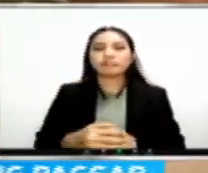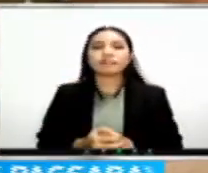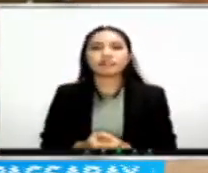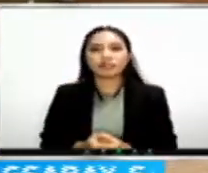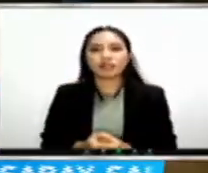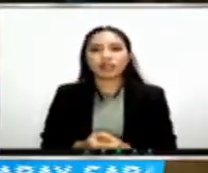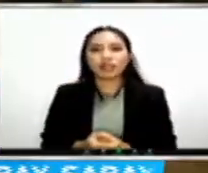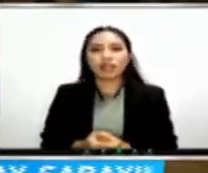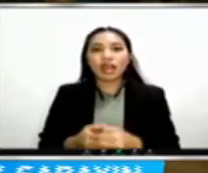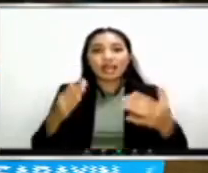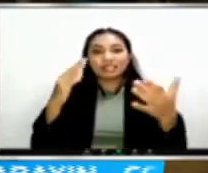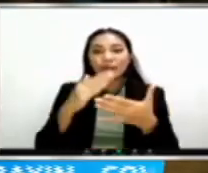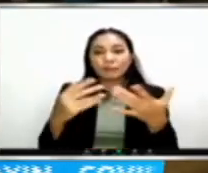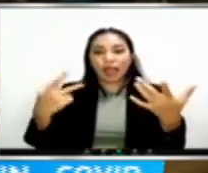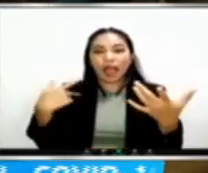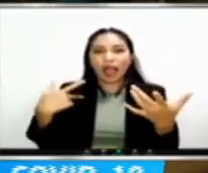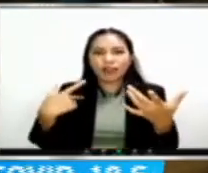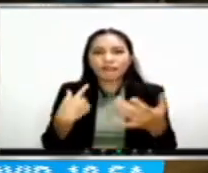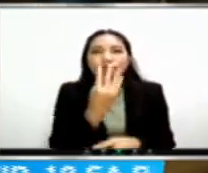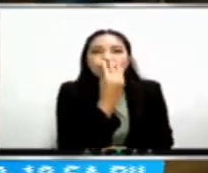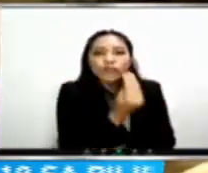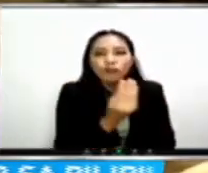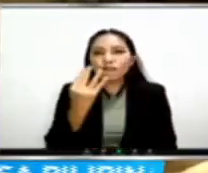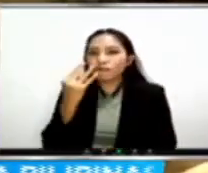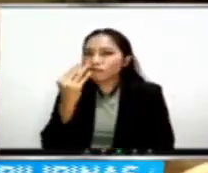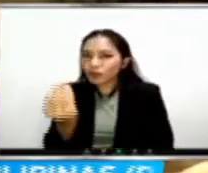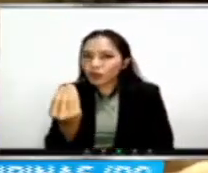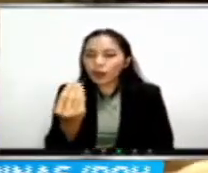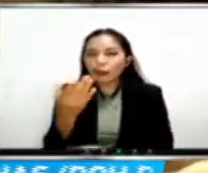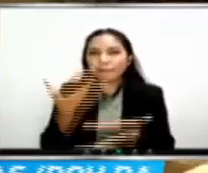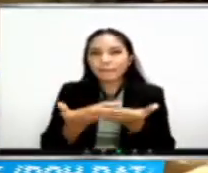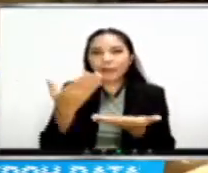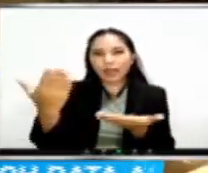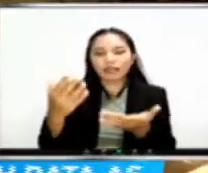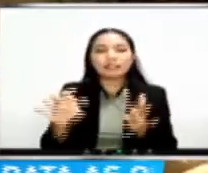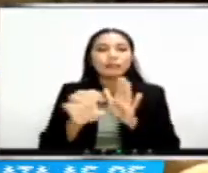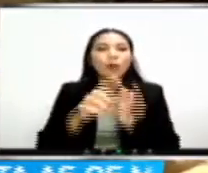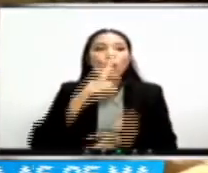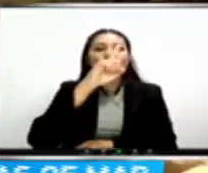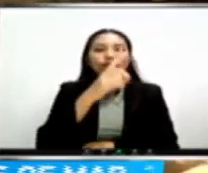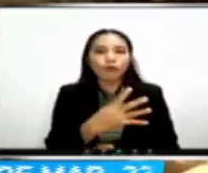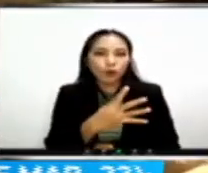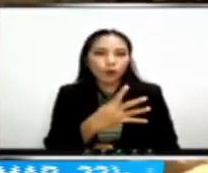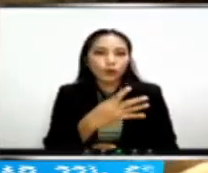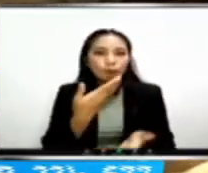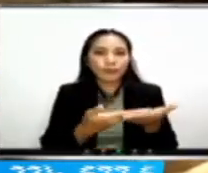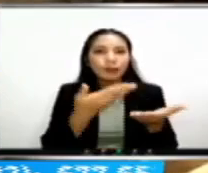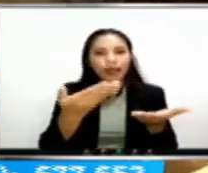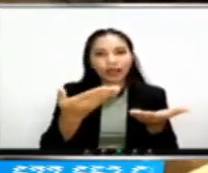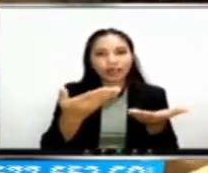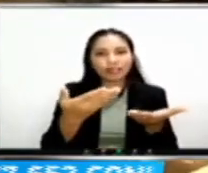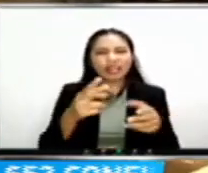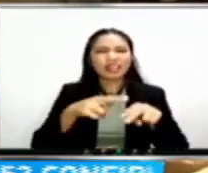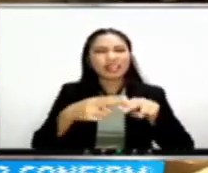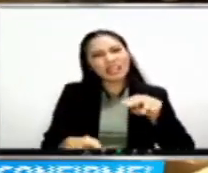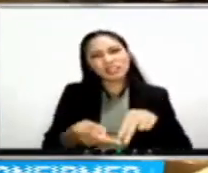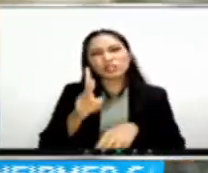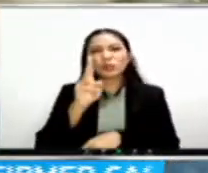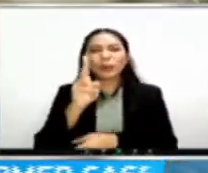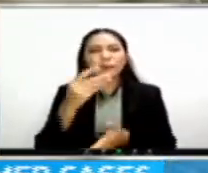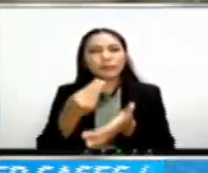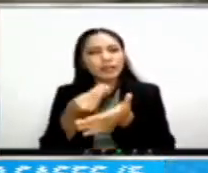lang kung mamili. Pag mahal, 1/4 okay na po yung kahit pa paano nakaka-menos ng 2 piso, 3 piso pag nagkambas-kambas